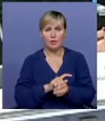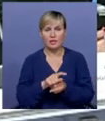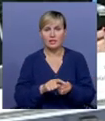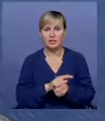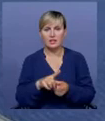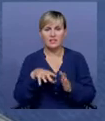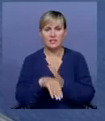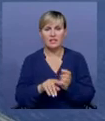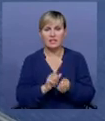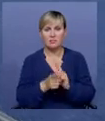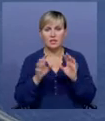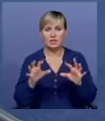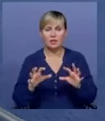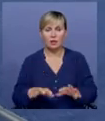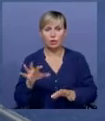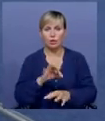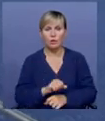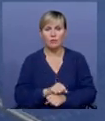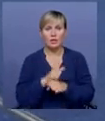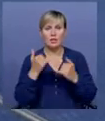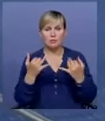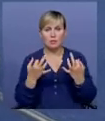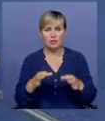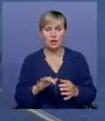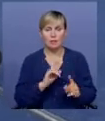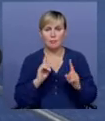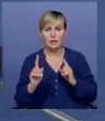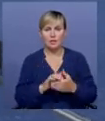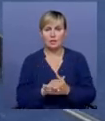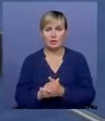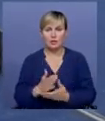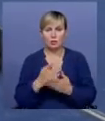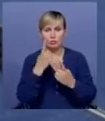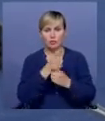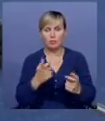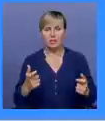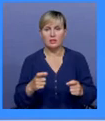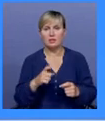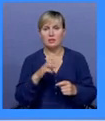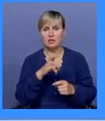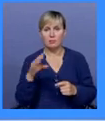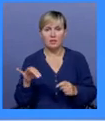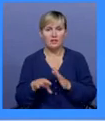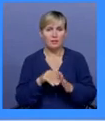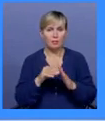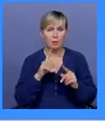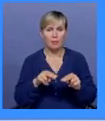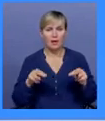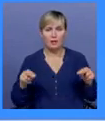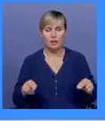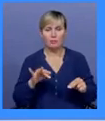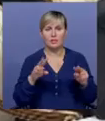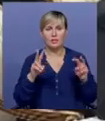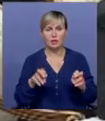модернизацию, внесение изменений в закон о митингах. Теперь разрешение на мирные собрания носит уведомительный характер, СМИ, выборах в парламенте и